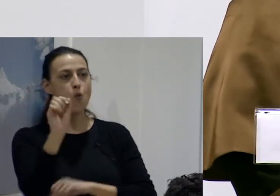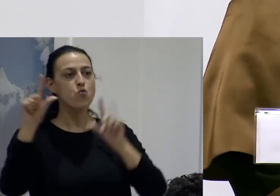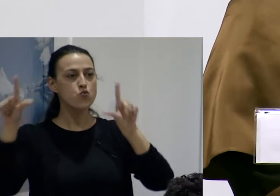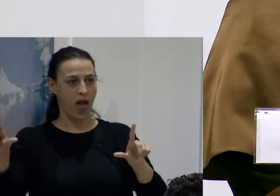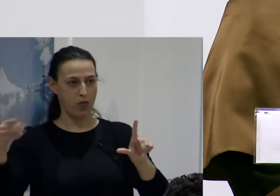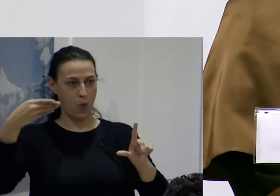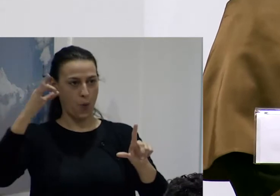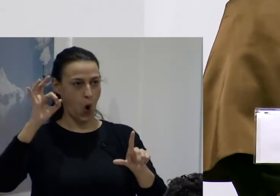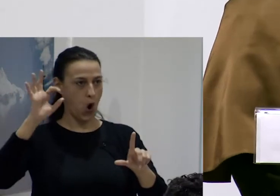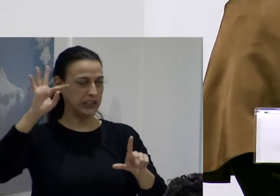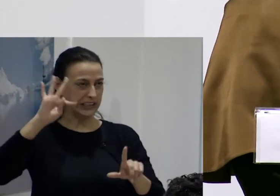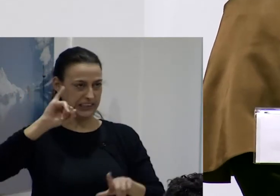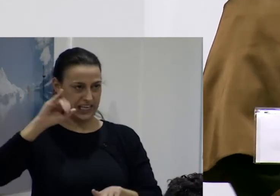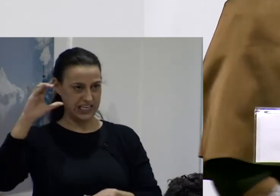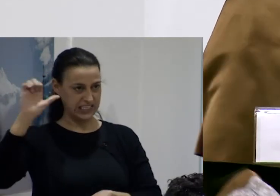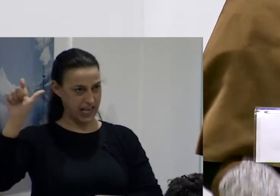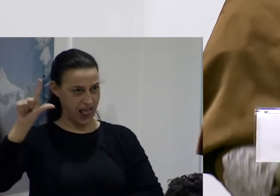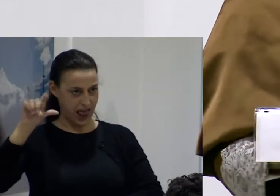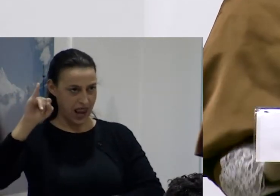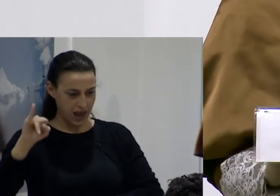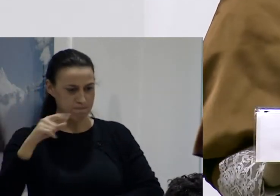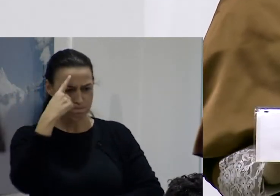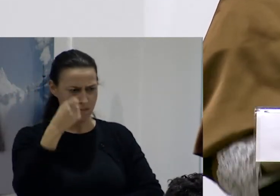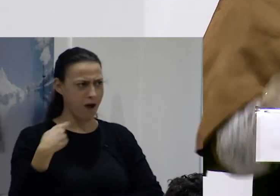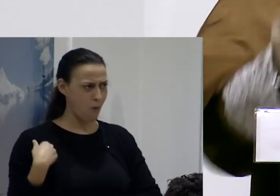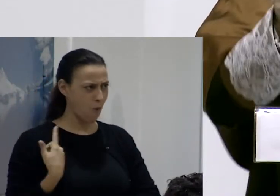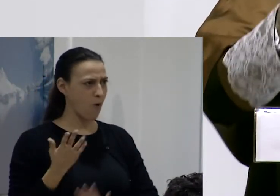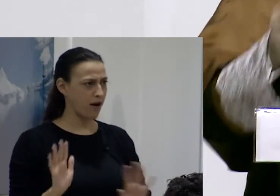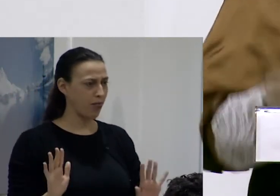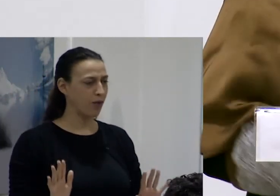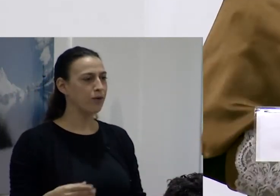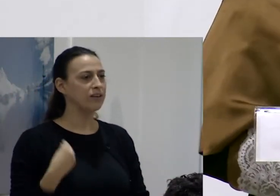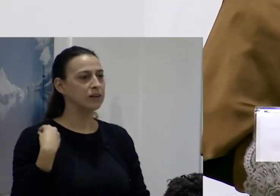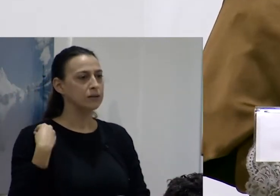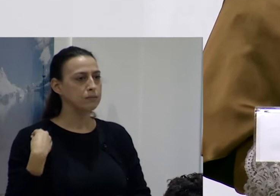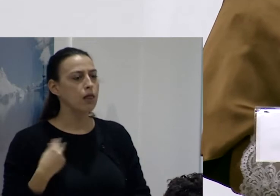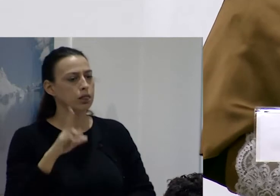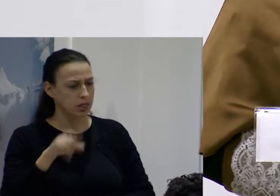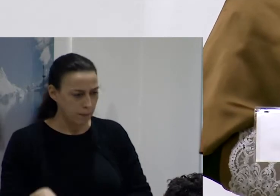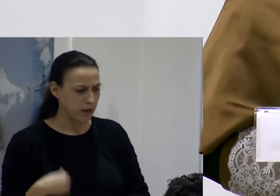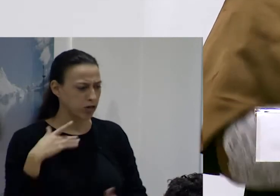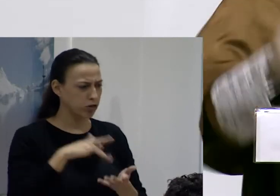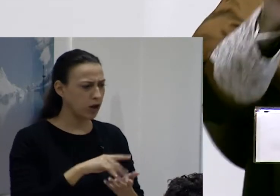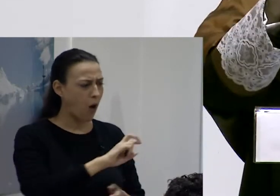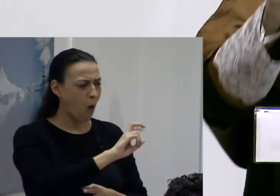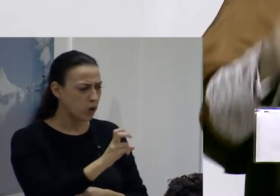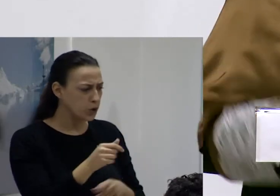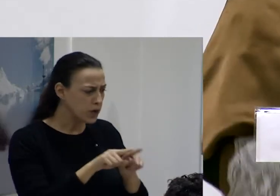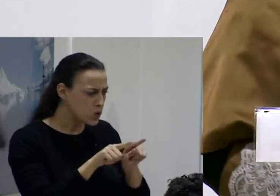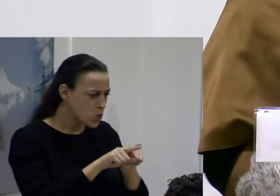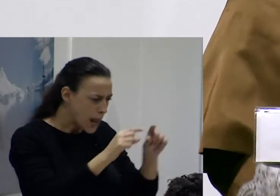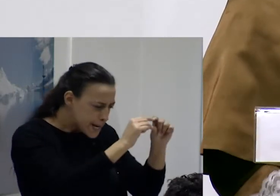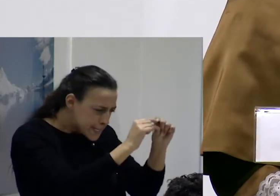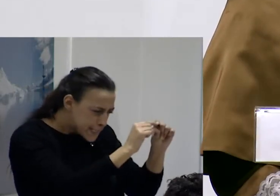Botticelli, totes traduïdes a uns gravats de línia en blanc i negre del tamany d'un